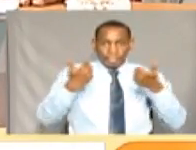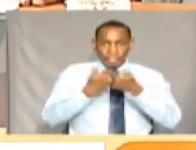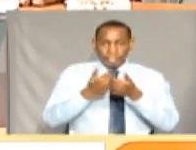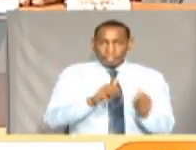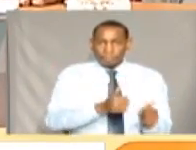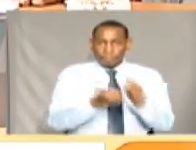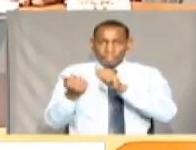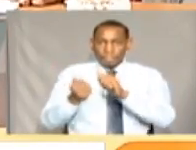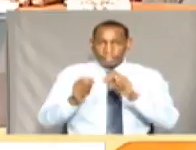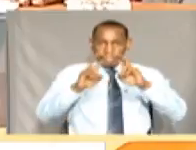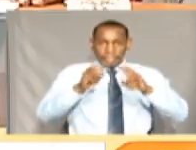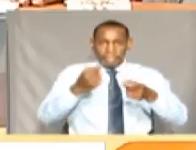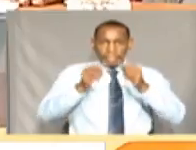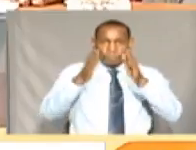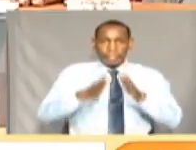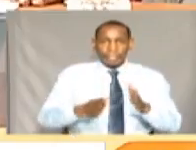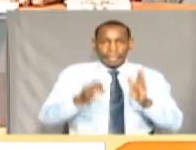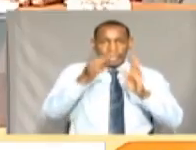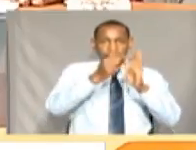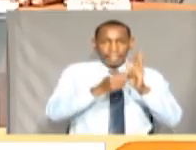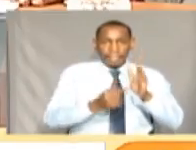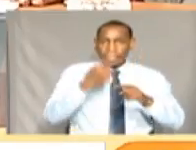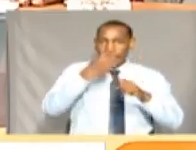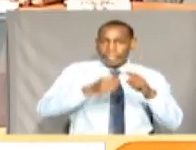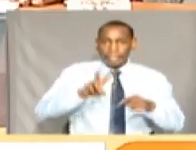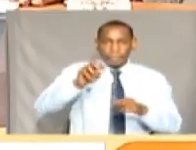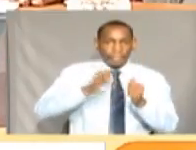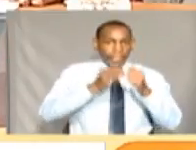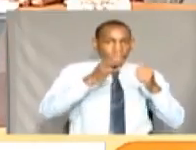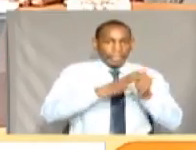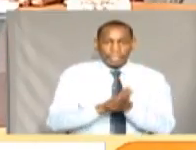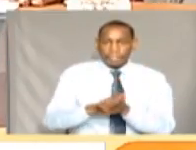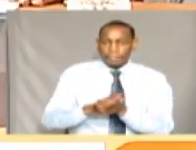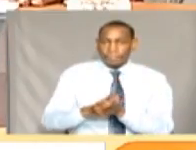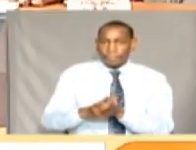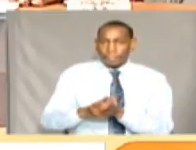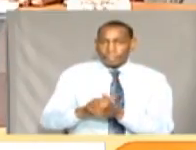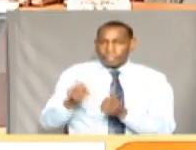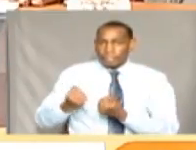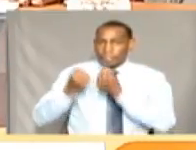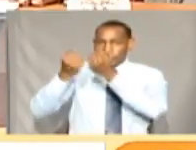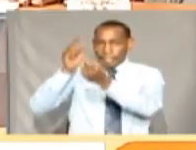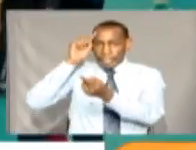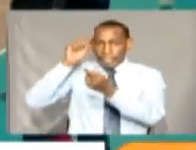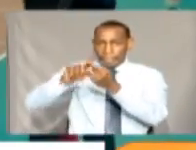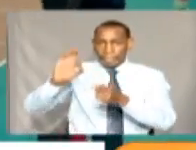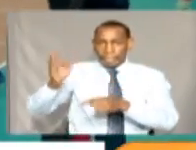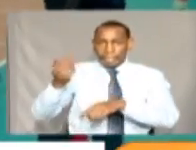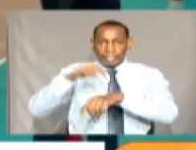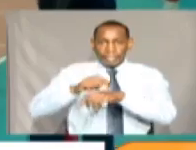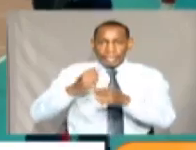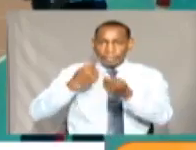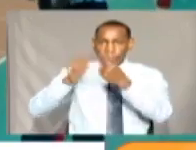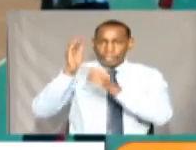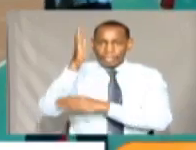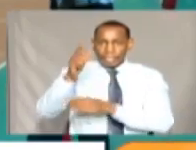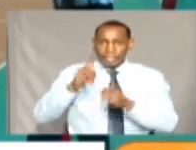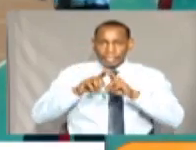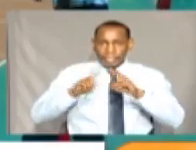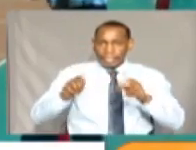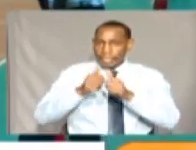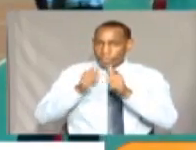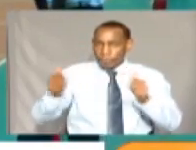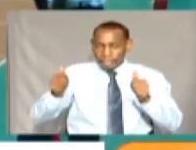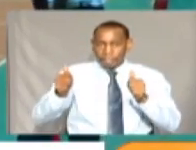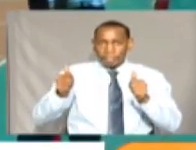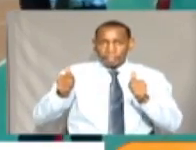ya mchujo wa kutafuta mshindi wa ligi kuu wa mwaka wa 2019. Mabingwa hao wanawinda ubingwa mara tatu mfululizo na walianza mechi kwa